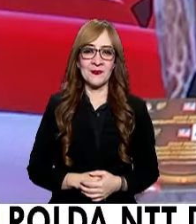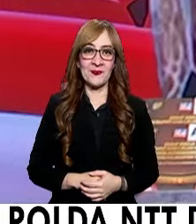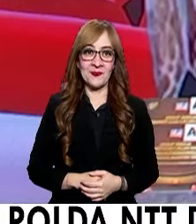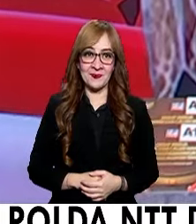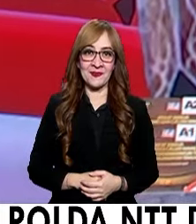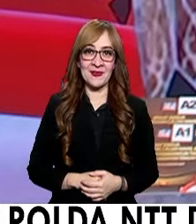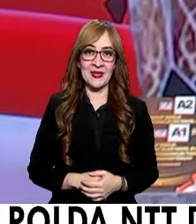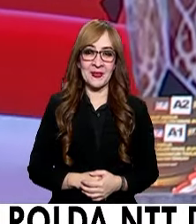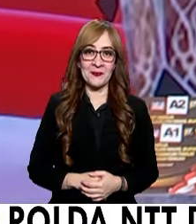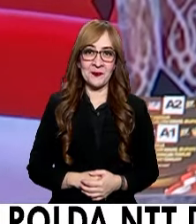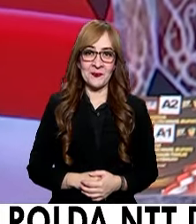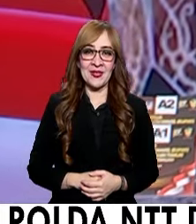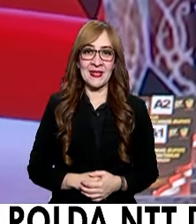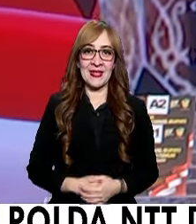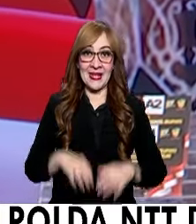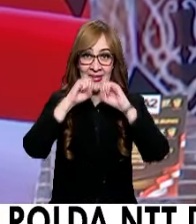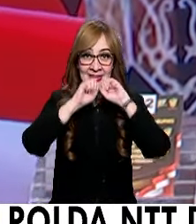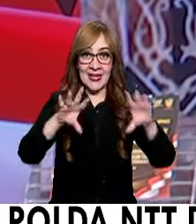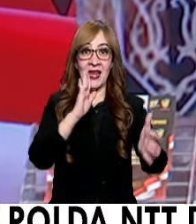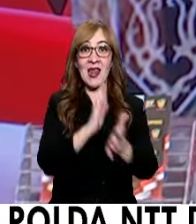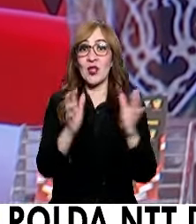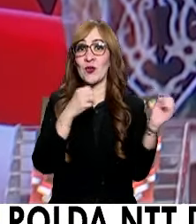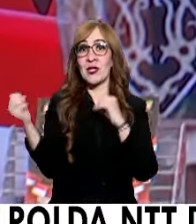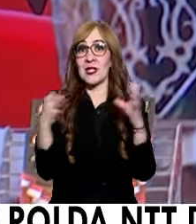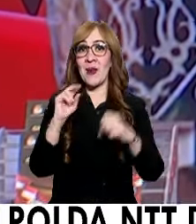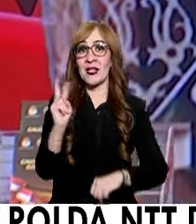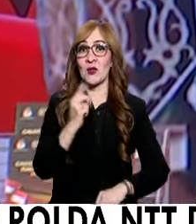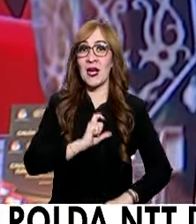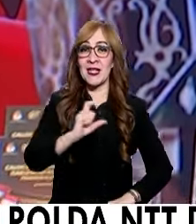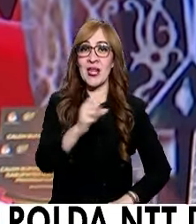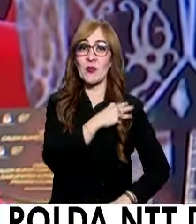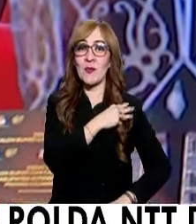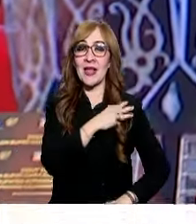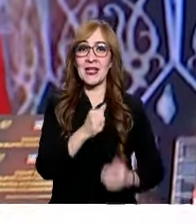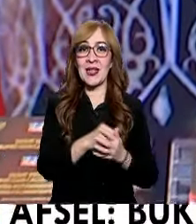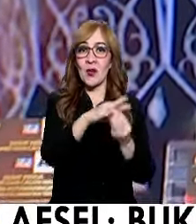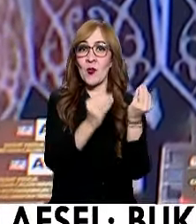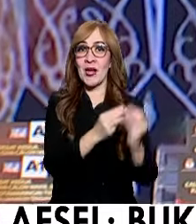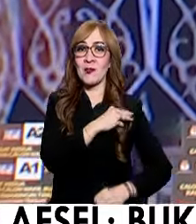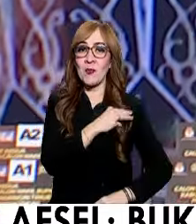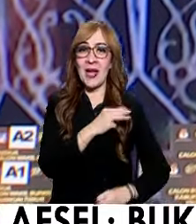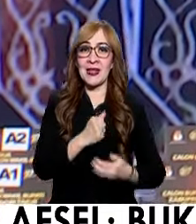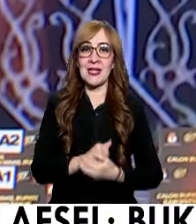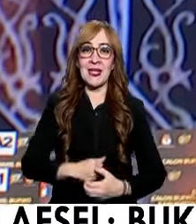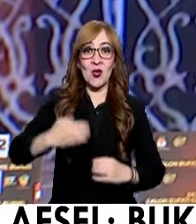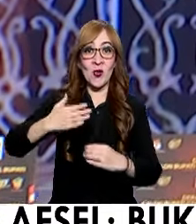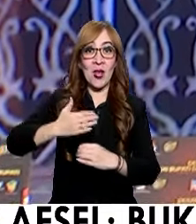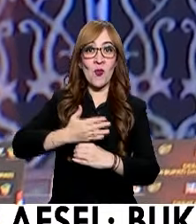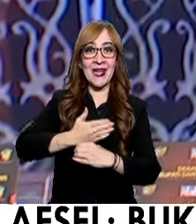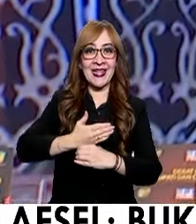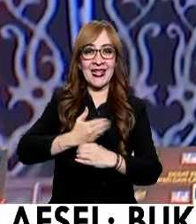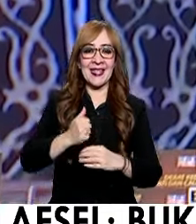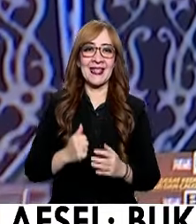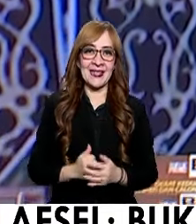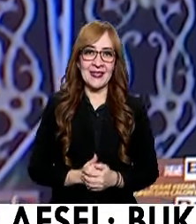Anda masih menyaksikan siaran langsung debat kedua calon bupati dan wakil bupati Kota Waringin Timur 2024